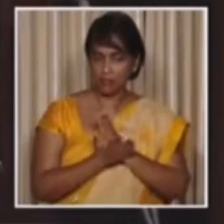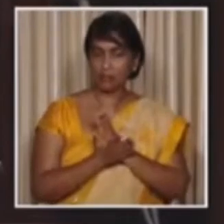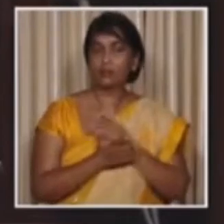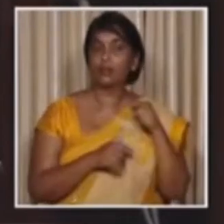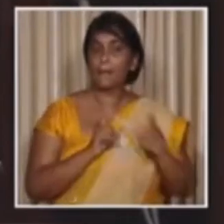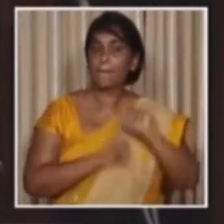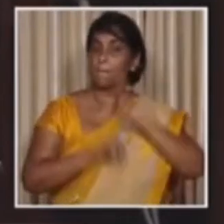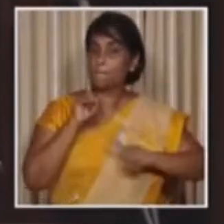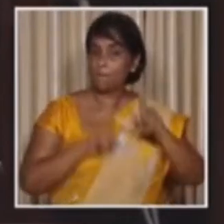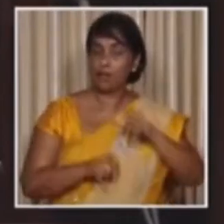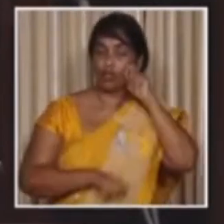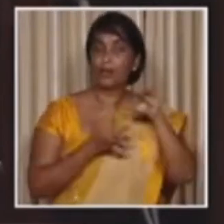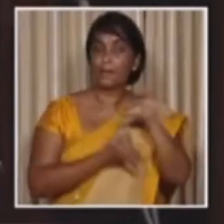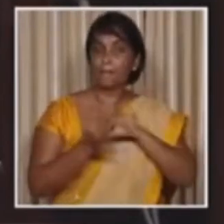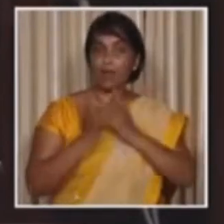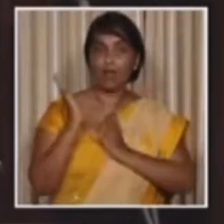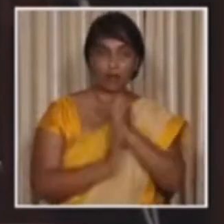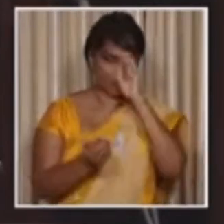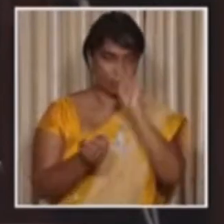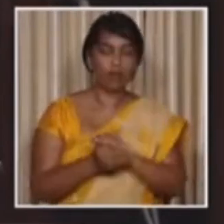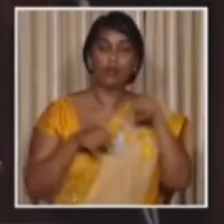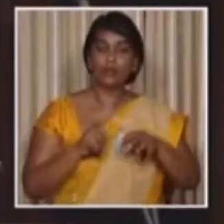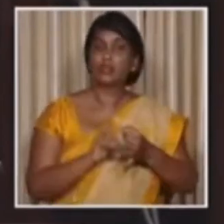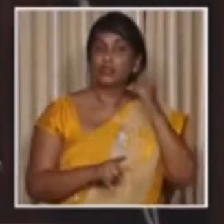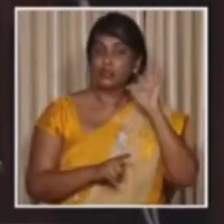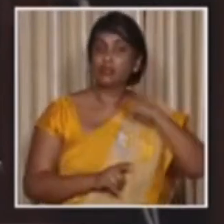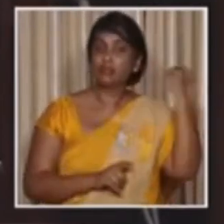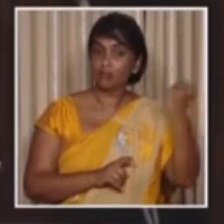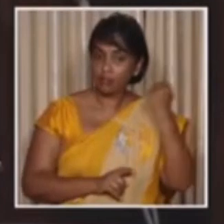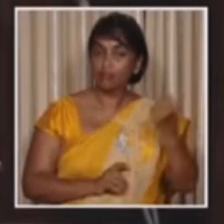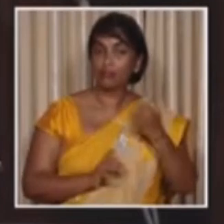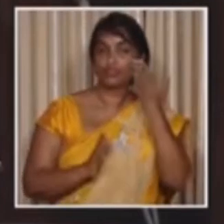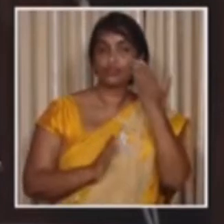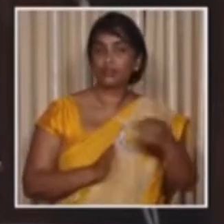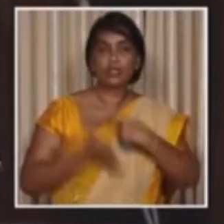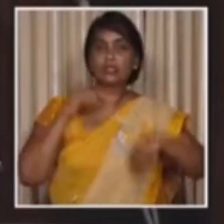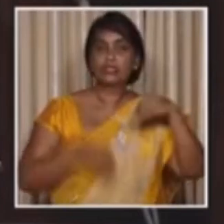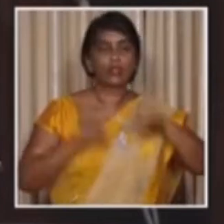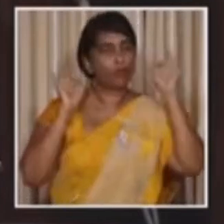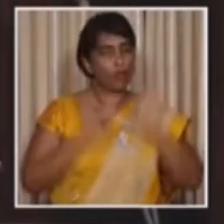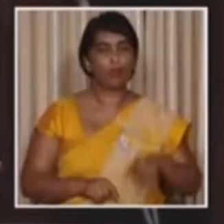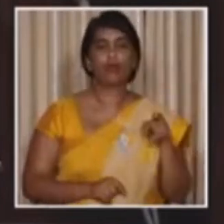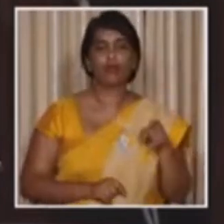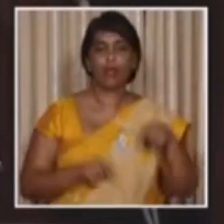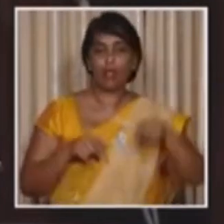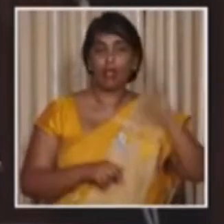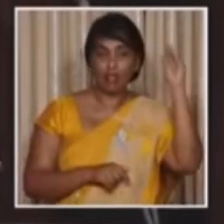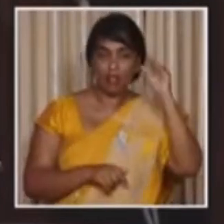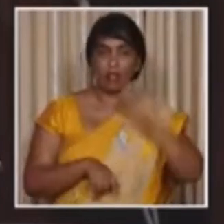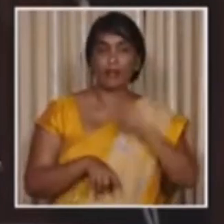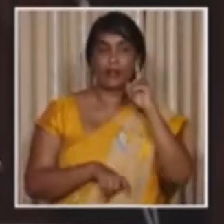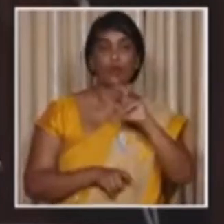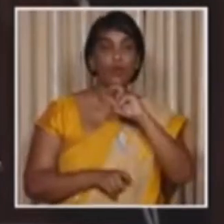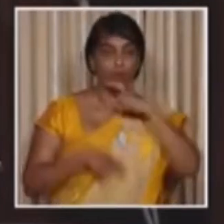මේ පාර්ලිමේන්තු මිනිසුන්ගේ ප්‍රජාතන්ත්‍රවාදී අයිතිය රකින්න දන දැන් ජනාධිපතිතුමායි කතාවෙම ගම්මෙ වෙන්නේ මේ ඡන්දේ තියන්නේ නැහැ කියන එක අද හවස එකට